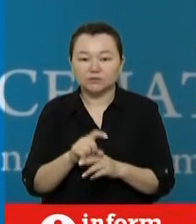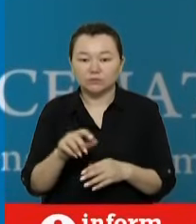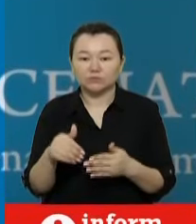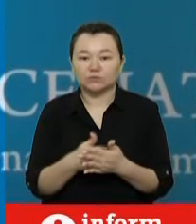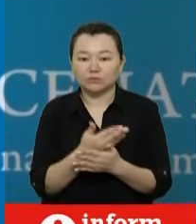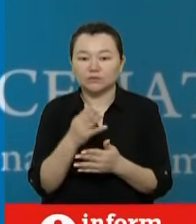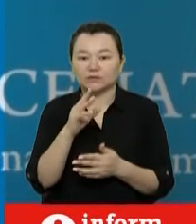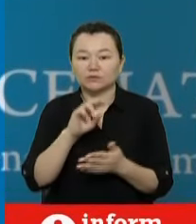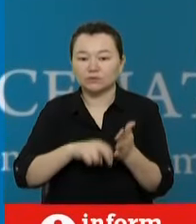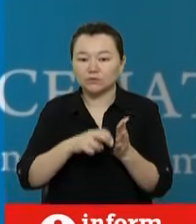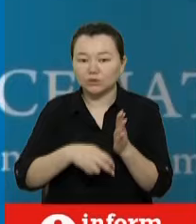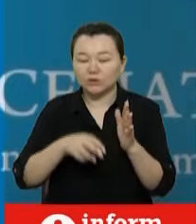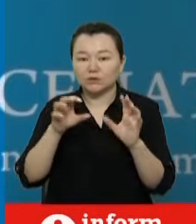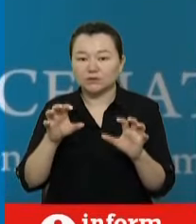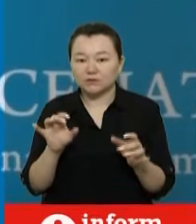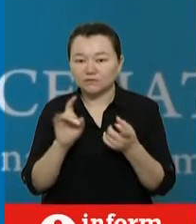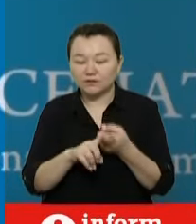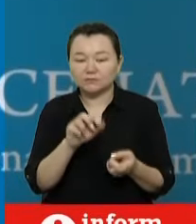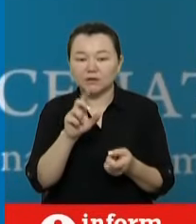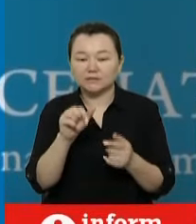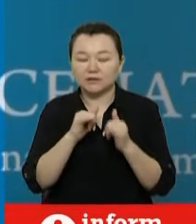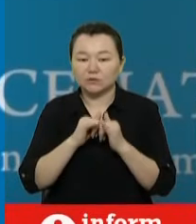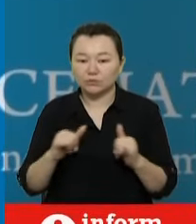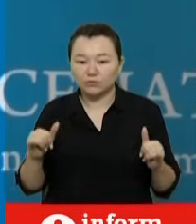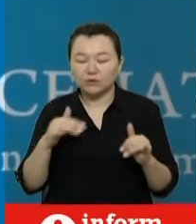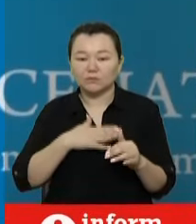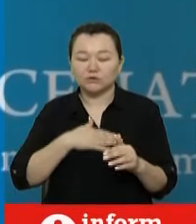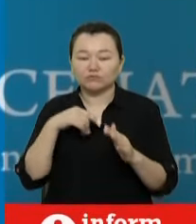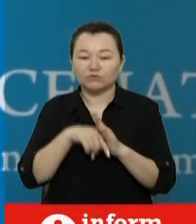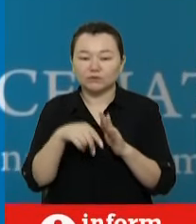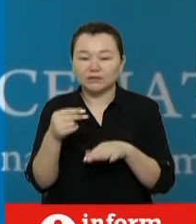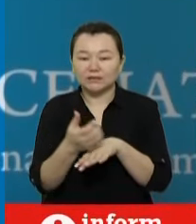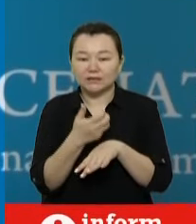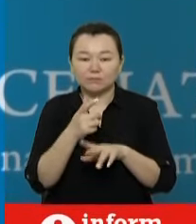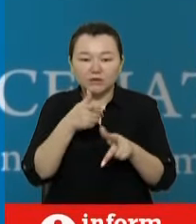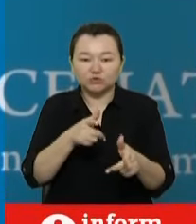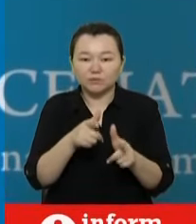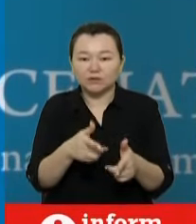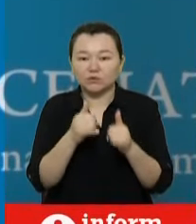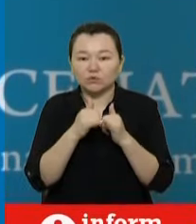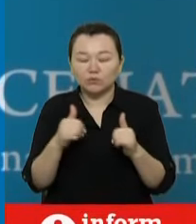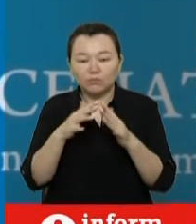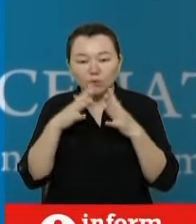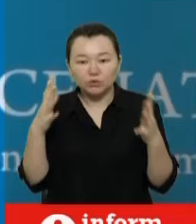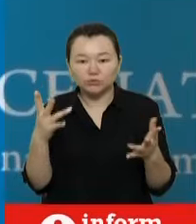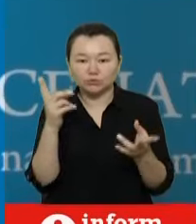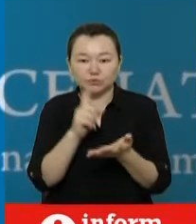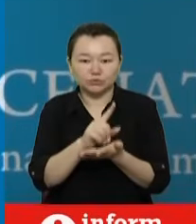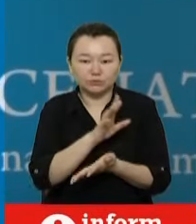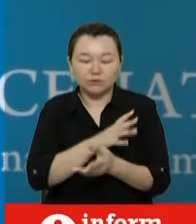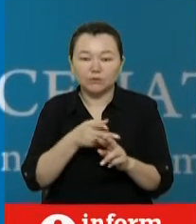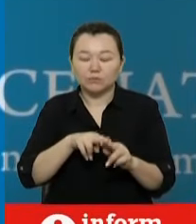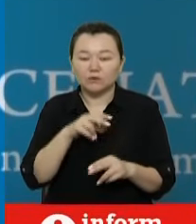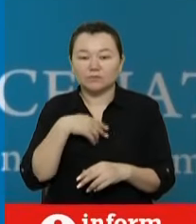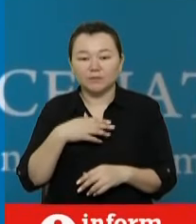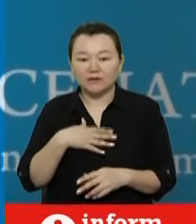бойынша жұмыстар жүргізілгенде біз базаны көбейтіп, біздің ішкі түсімдерді көбейтуіміз керек та, себебі біз ұлттық қордан